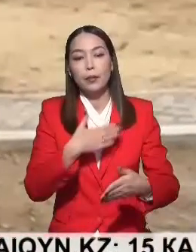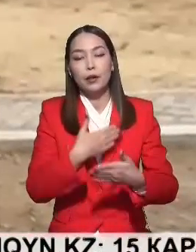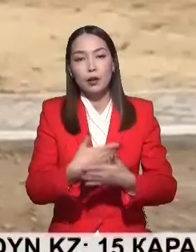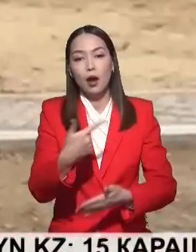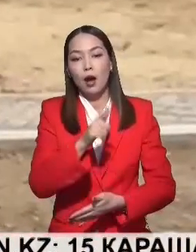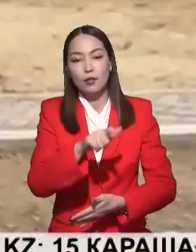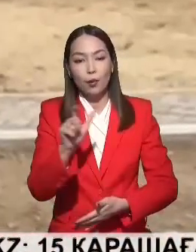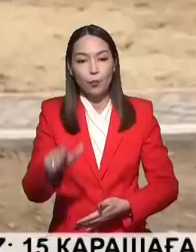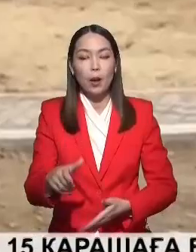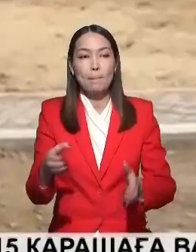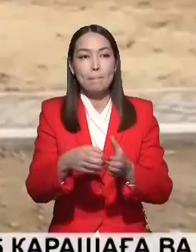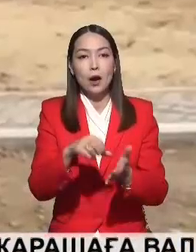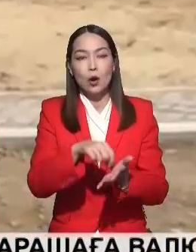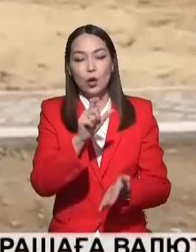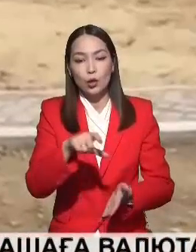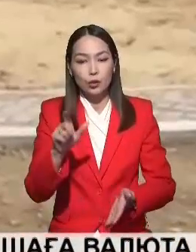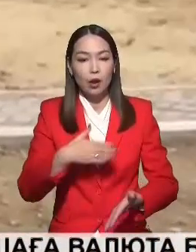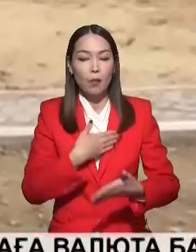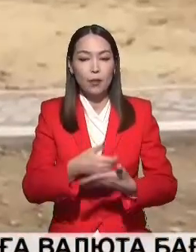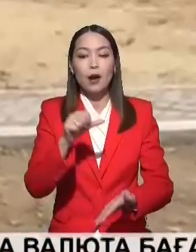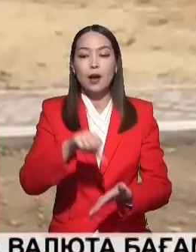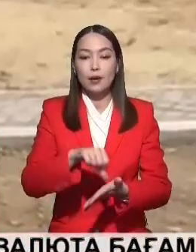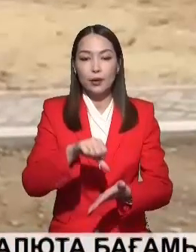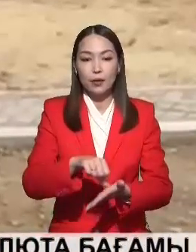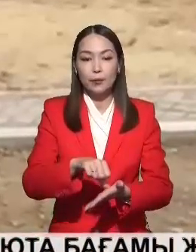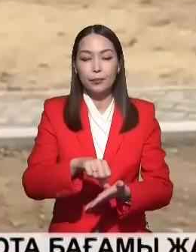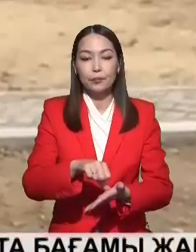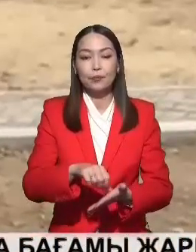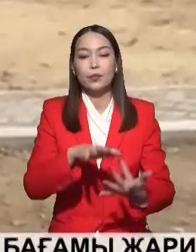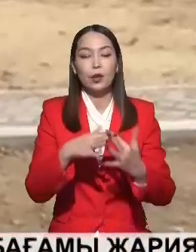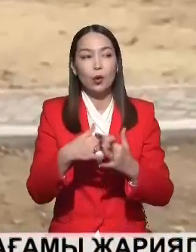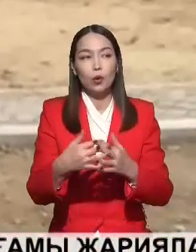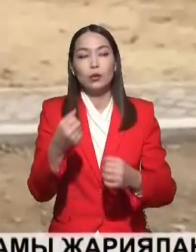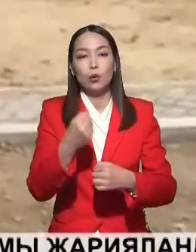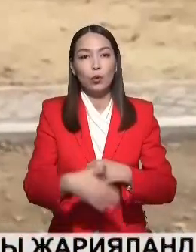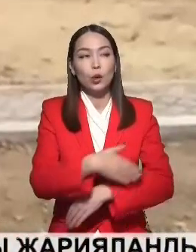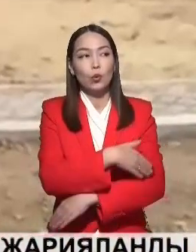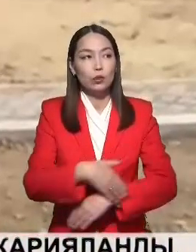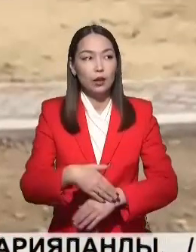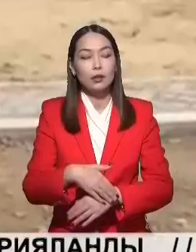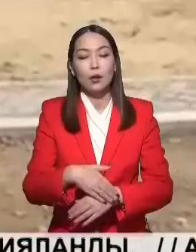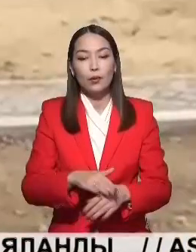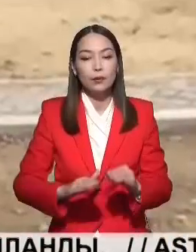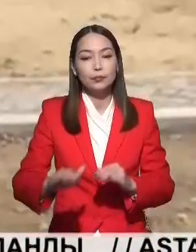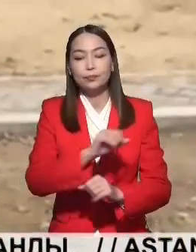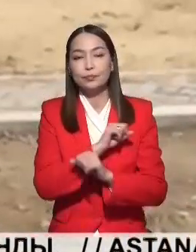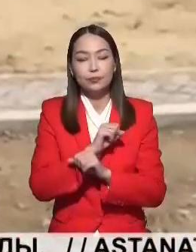азаматтар, партия мүшелері белсене атсалысып, мына ауылдың орталық көшелері, саябақтар, аллеялар тазаланды.